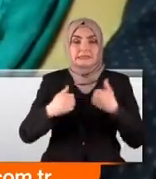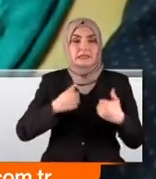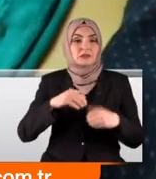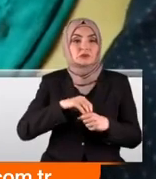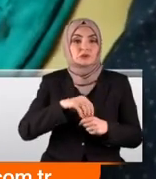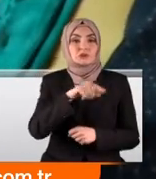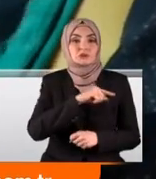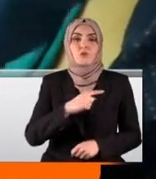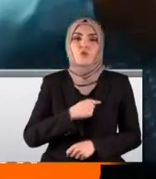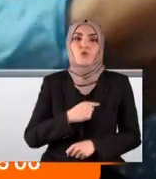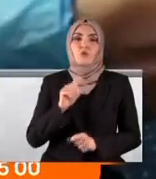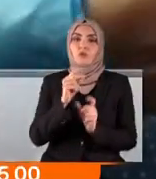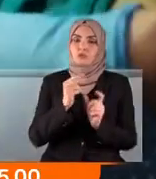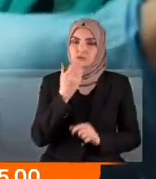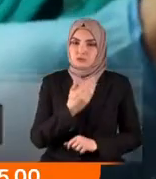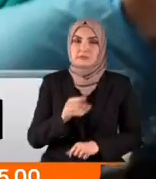bulunuyor.